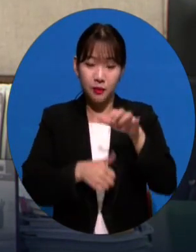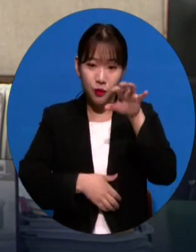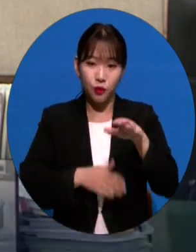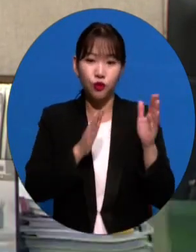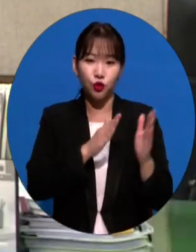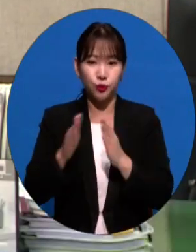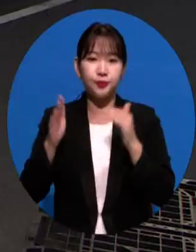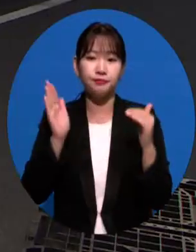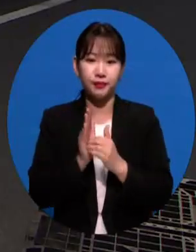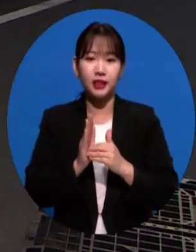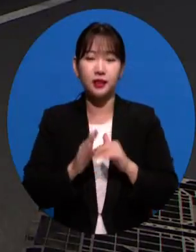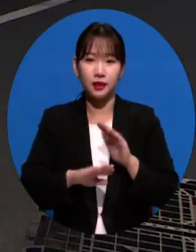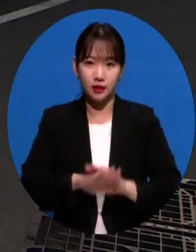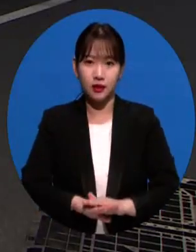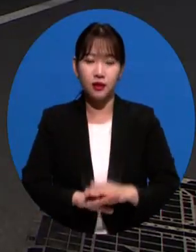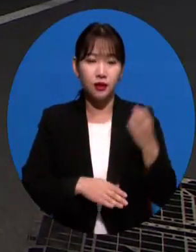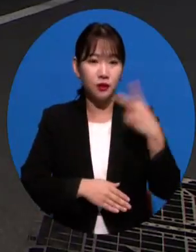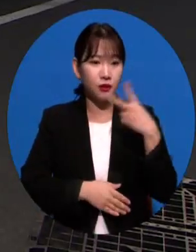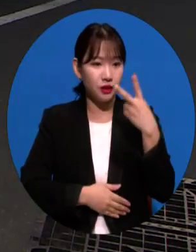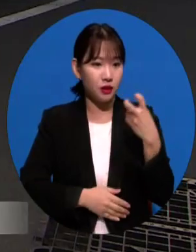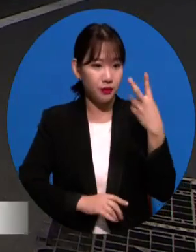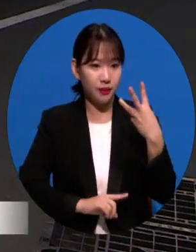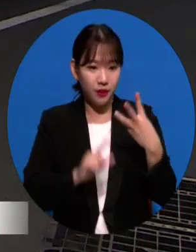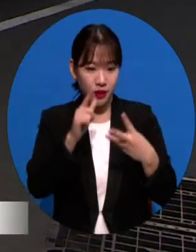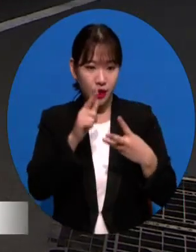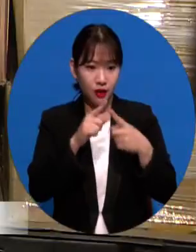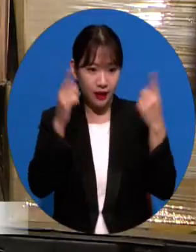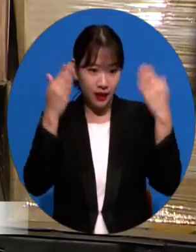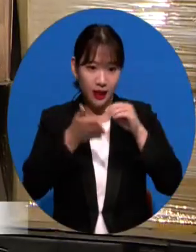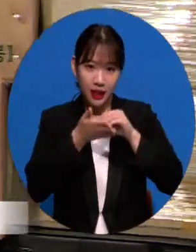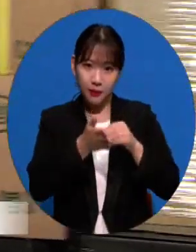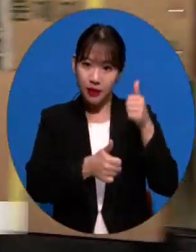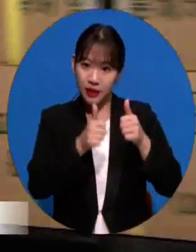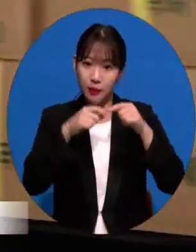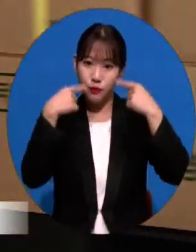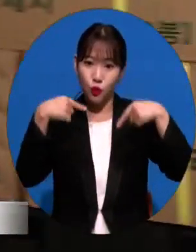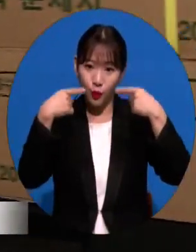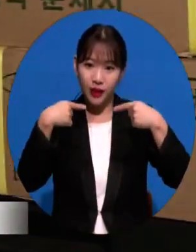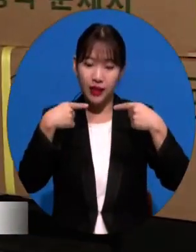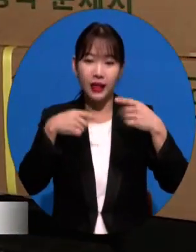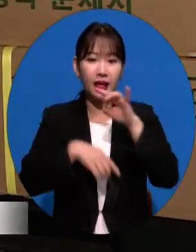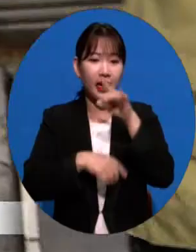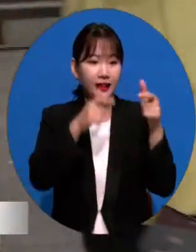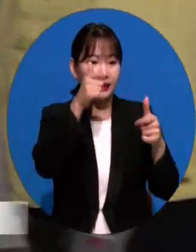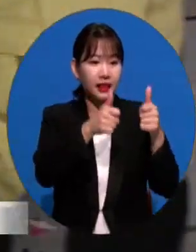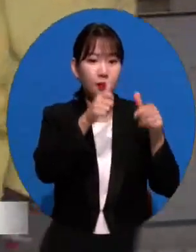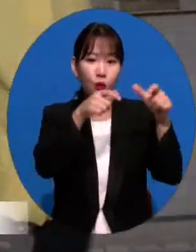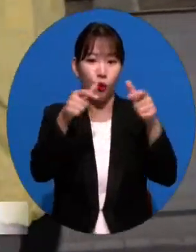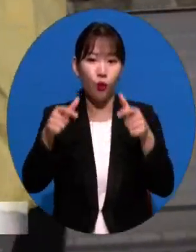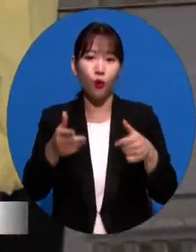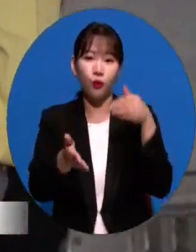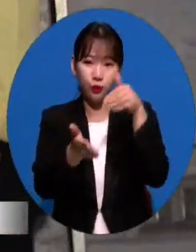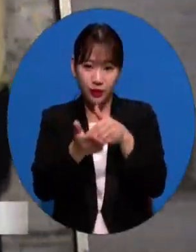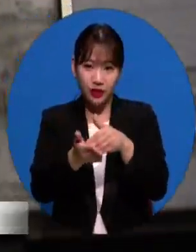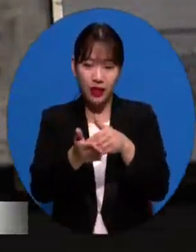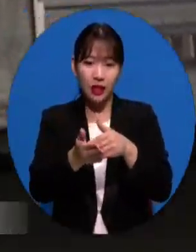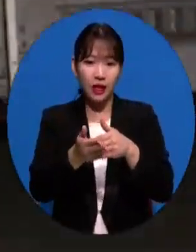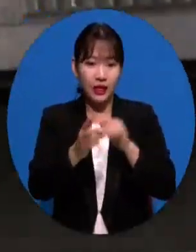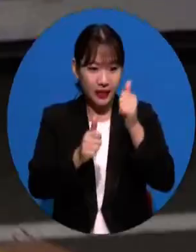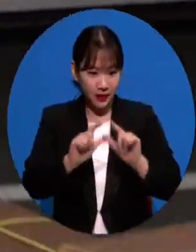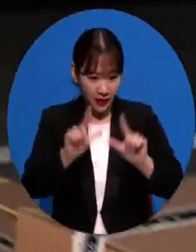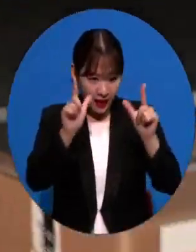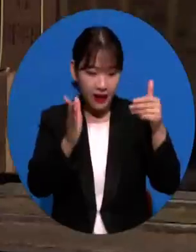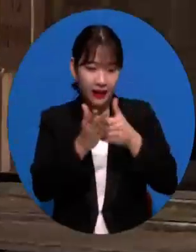시험장을 준비했습니다. 한편 2023학년 수학능력시험지는 각 시험지구에 도착했으며 수능 전날까지 별도